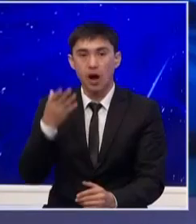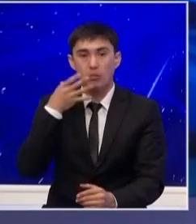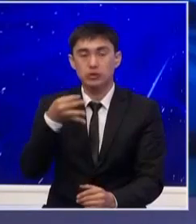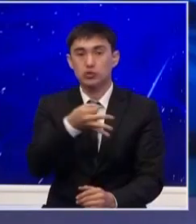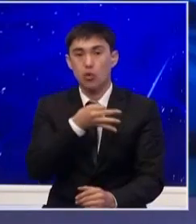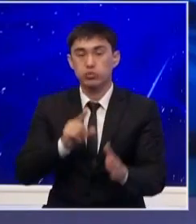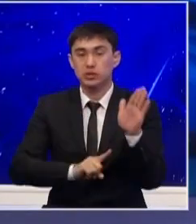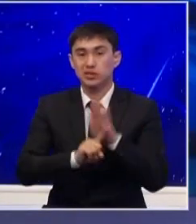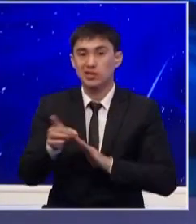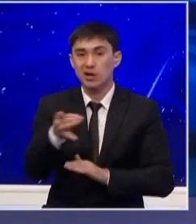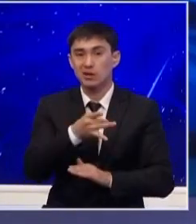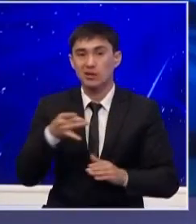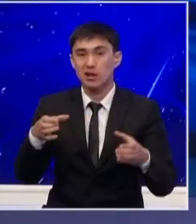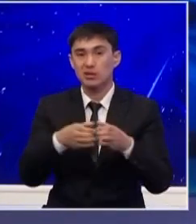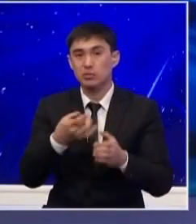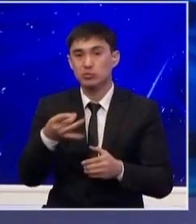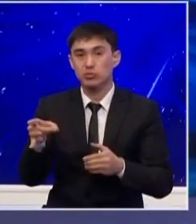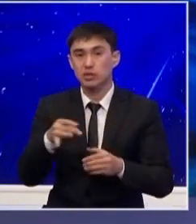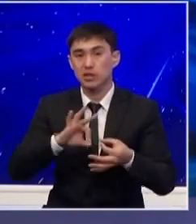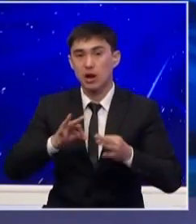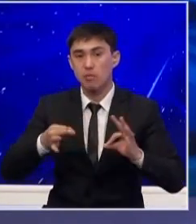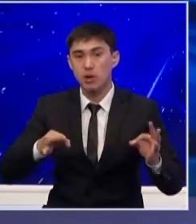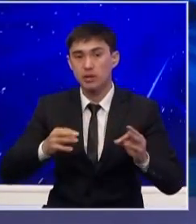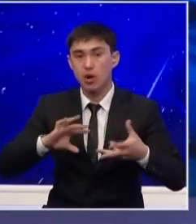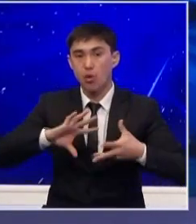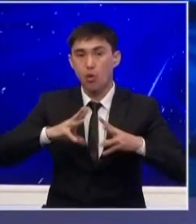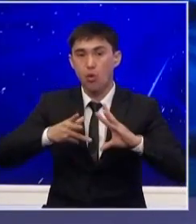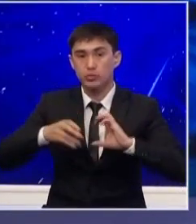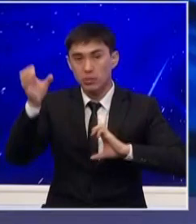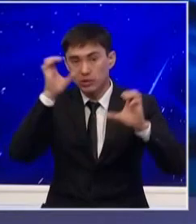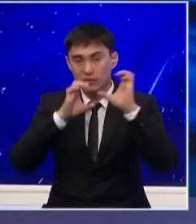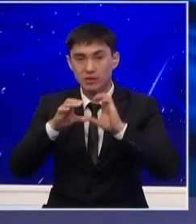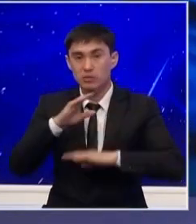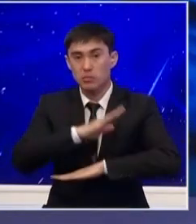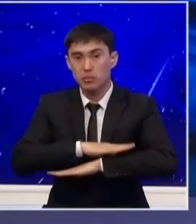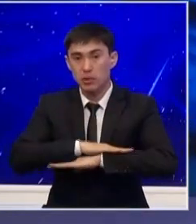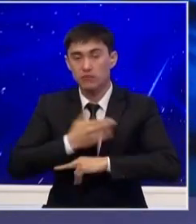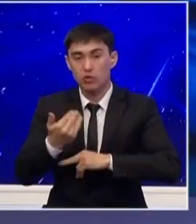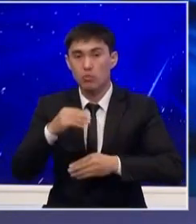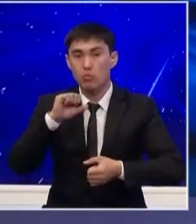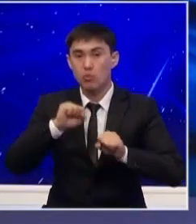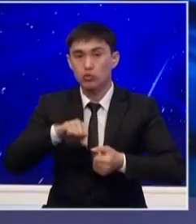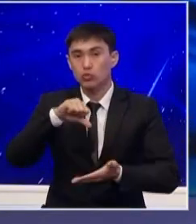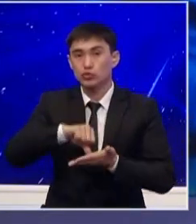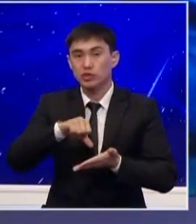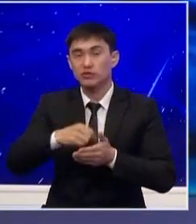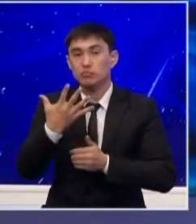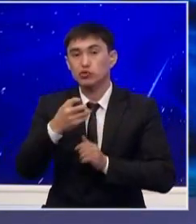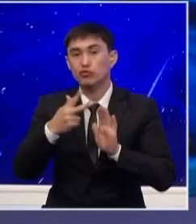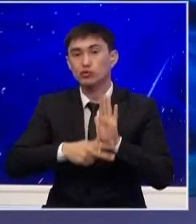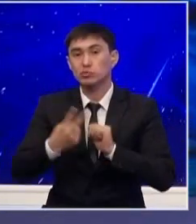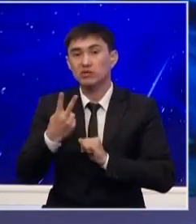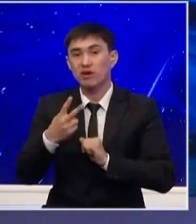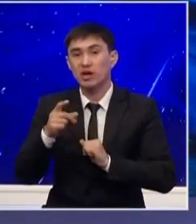В Алматинской области стартовал региональный этап Республиканской олимпиады по общеобразовательным предметам. В нем примут участие